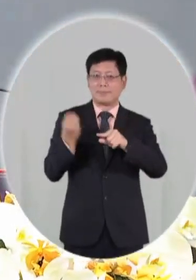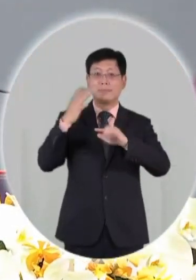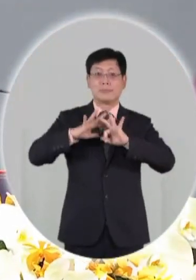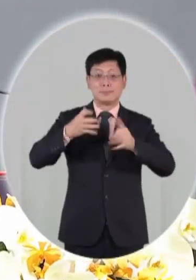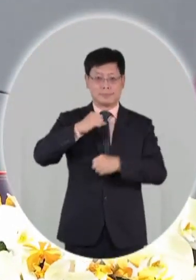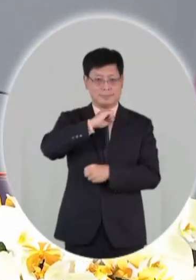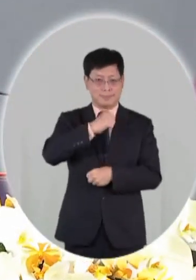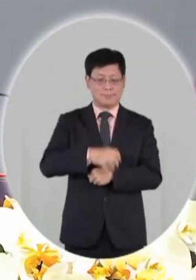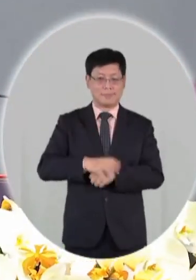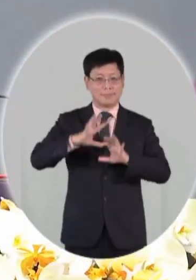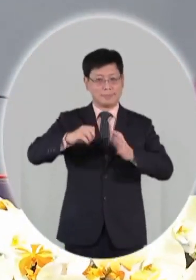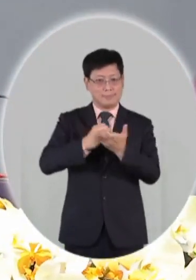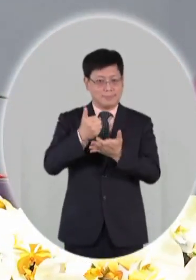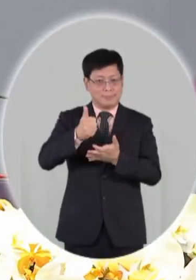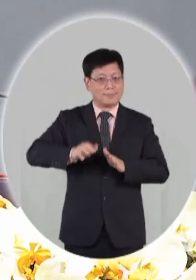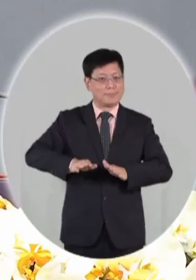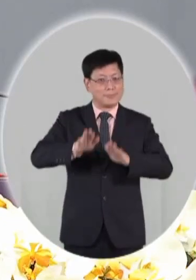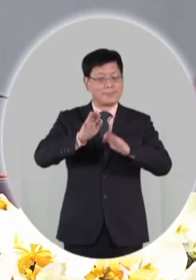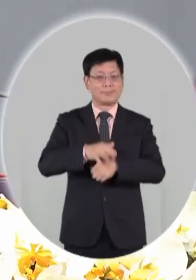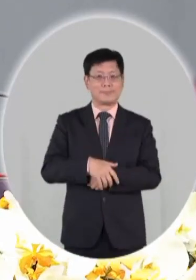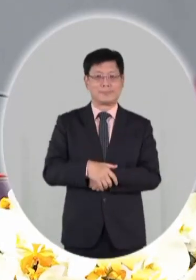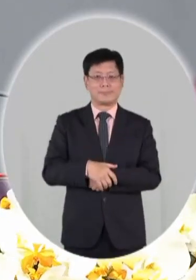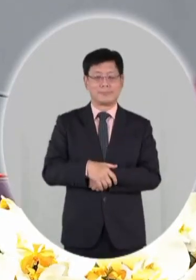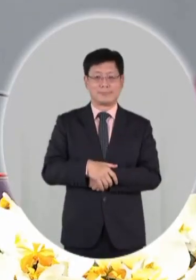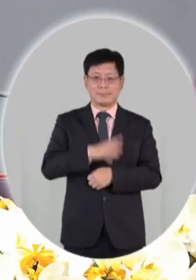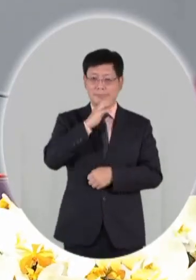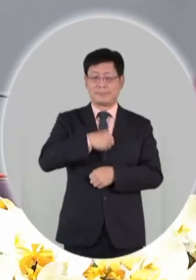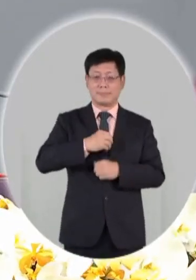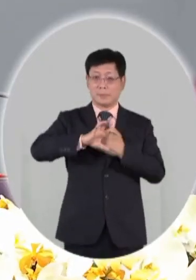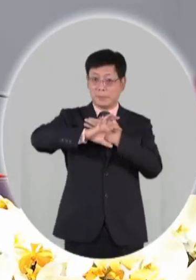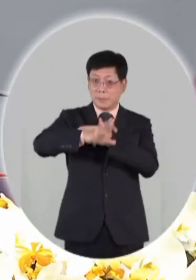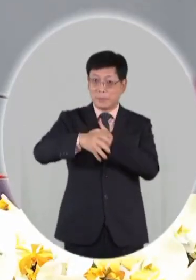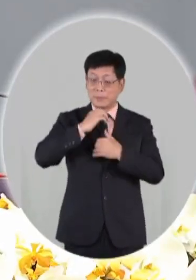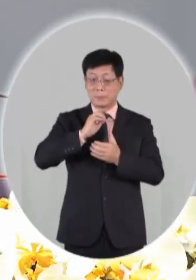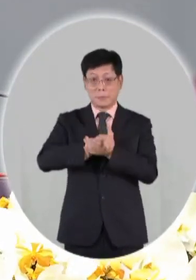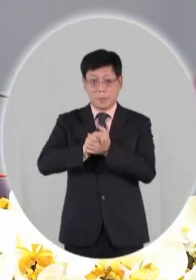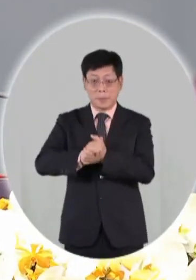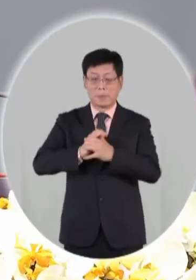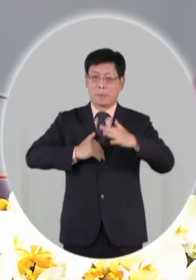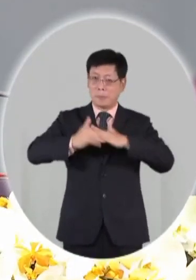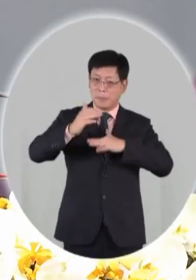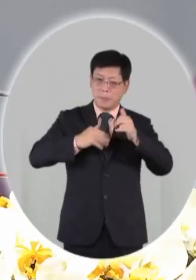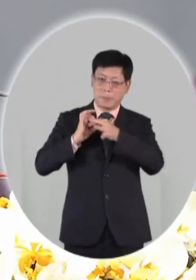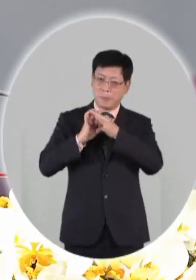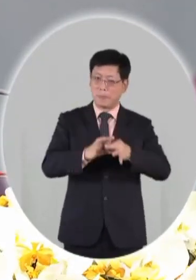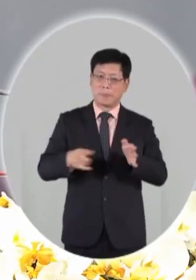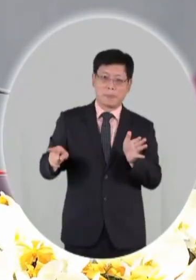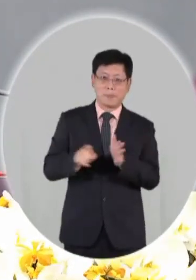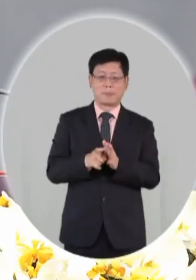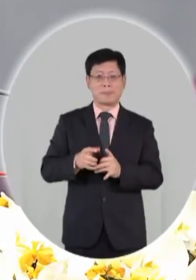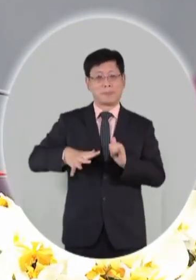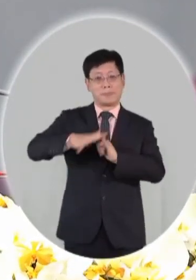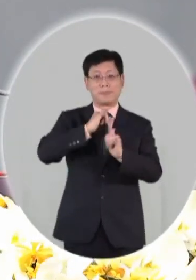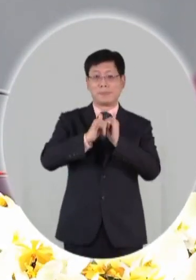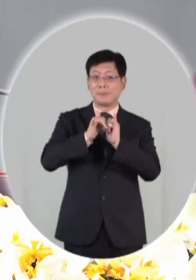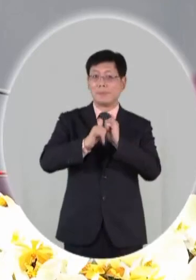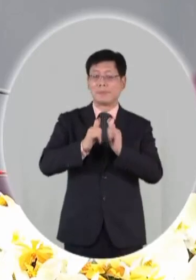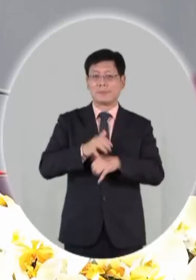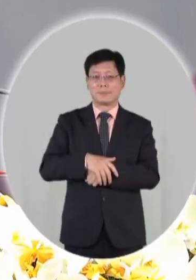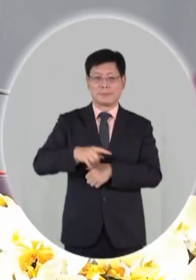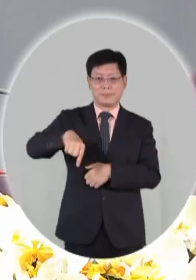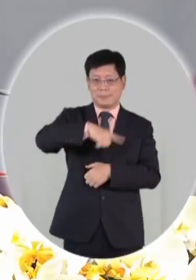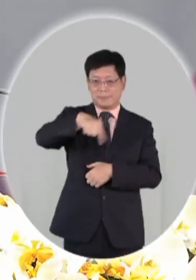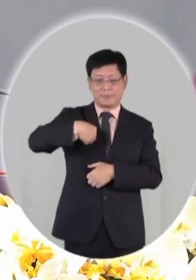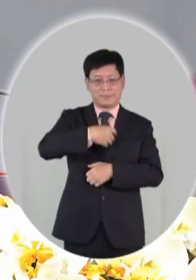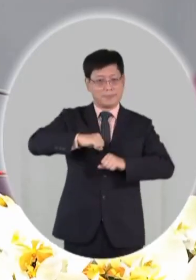台湾国运昌隆，各国与台湾邦谊长存，全国乡亲父老大